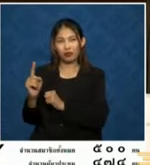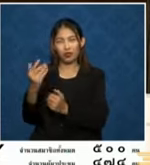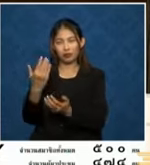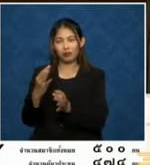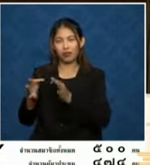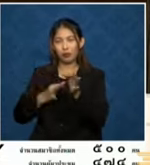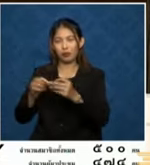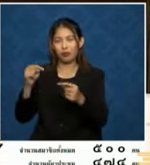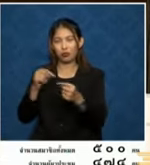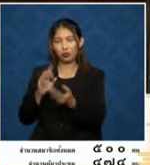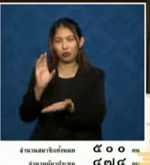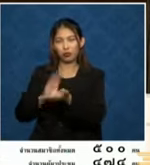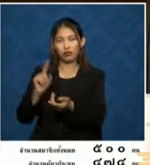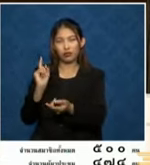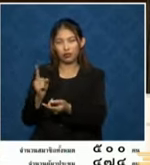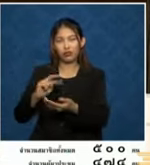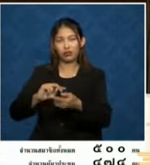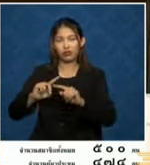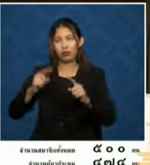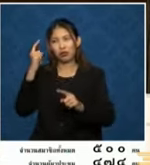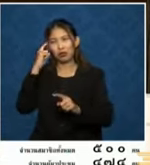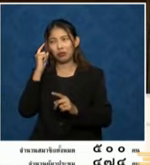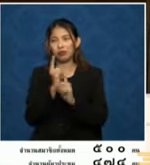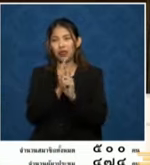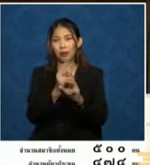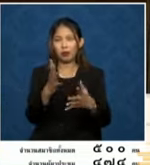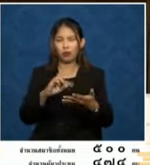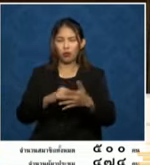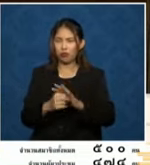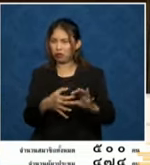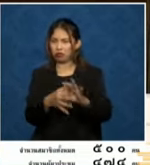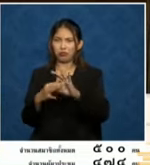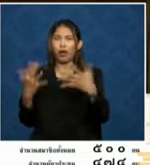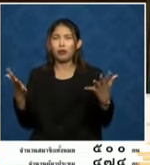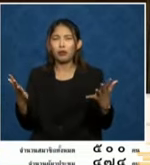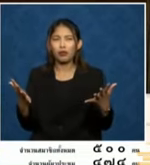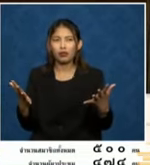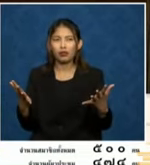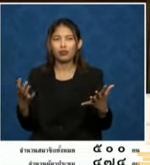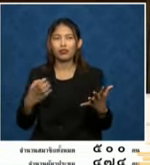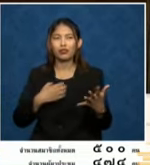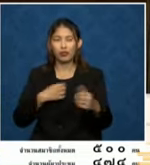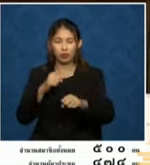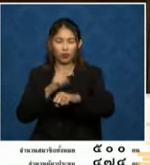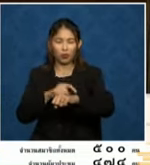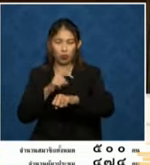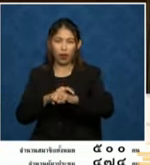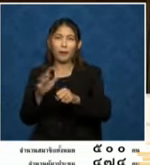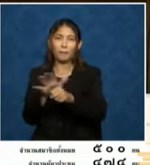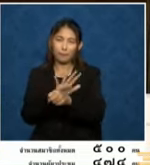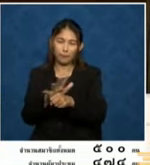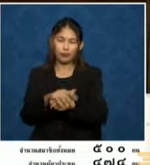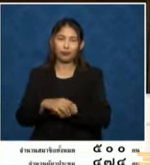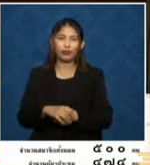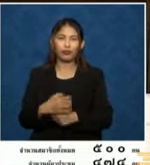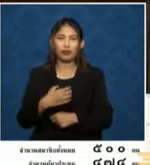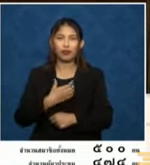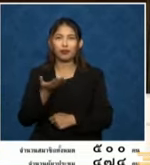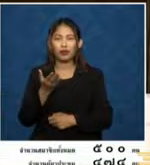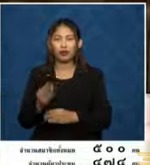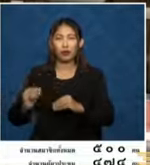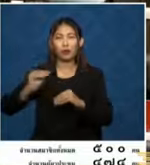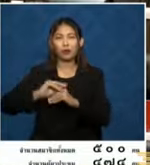จริงนะครับแต่กลัวท่านสมาชิกท่านอื่นที่ไม่ได้ติดตามตลอดจะเห็นว่ามีความเชื่อมโยงของงบประมาณยังไงก็ขอใช้เวลาให้เหมาะสมนะครับ ได้ครับก็ขอเพิ่มข้อ